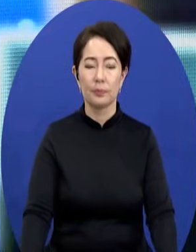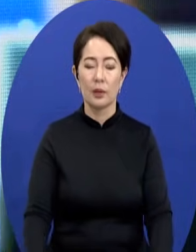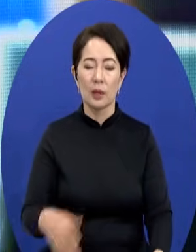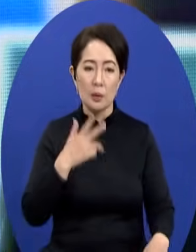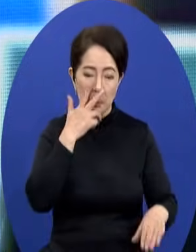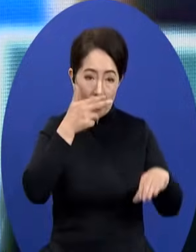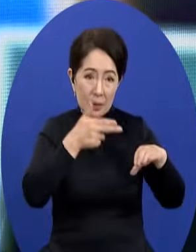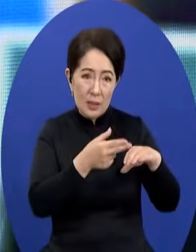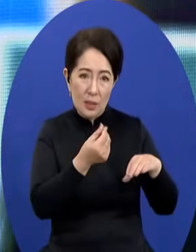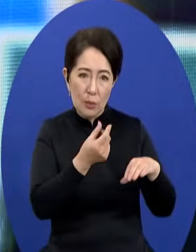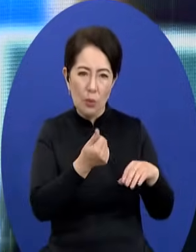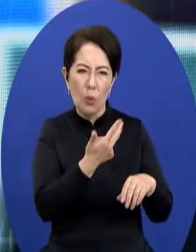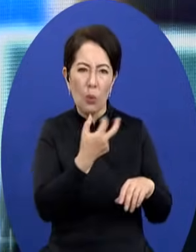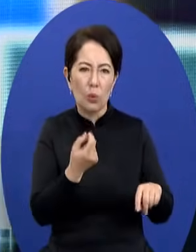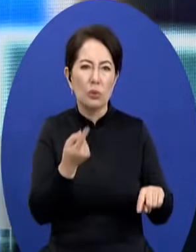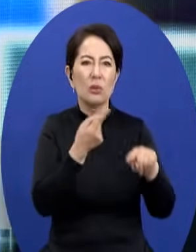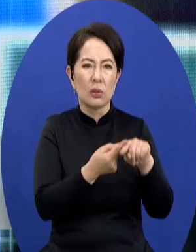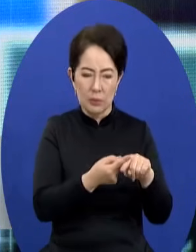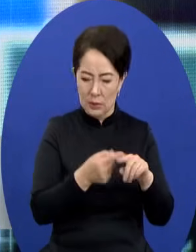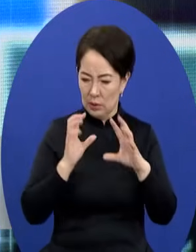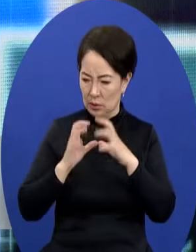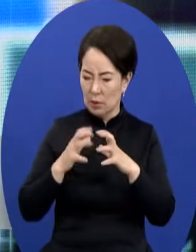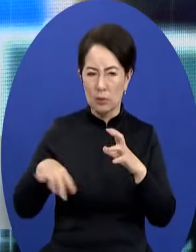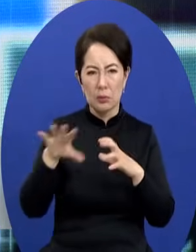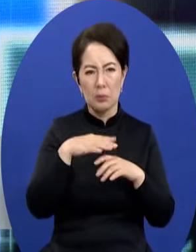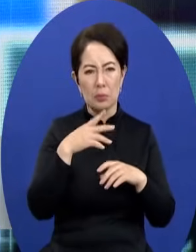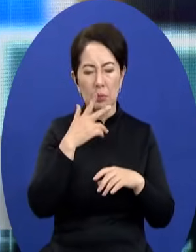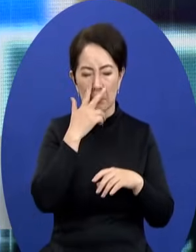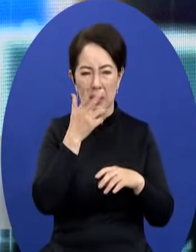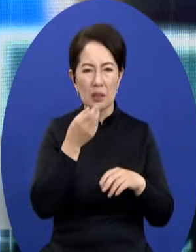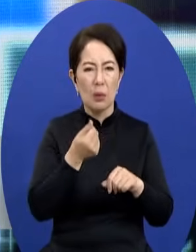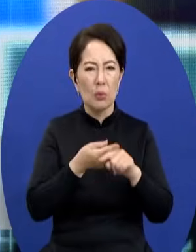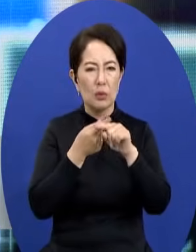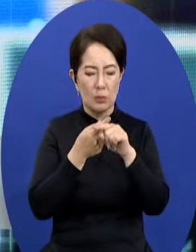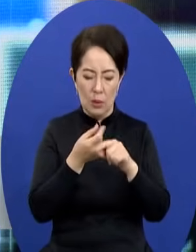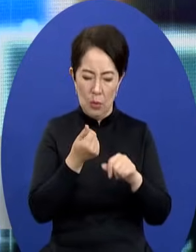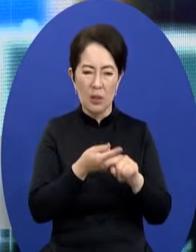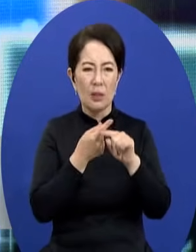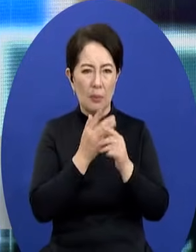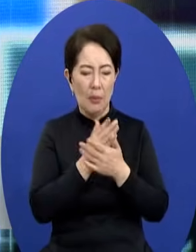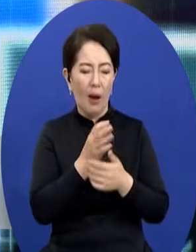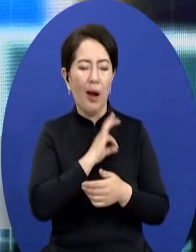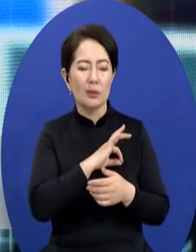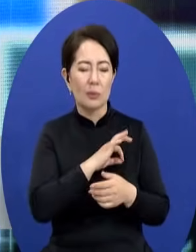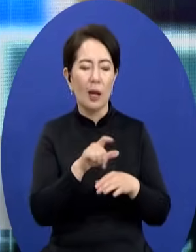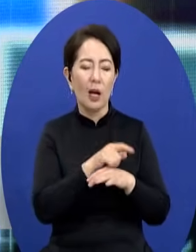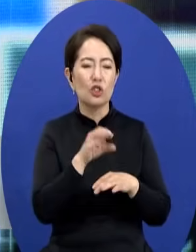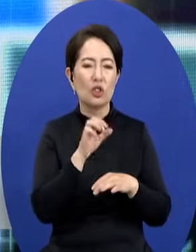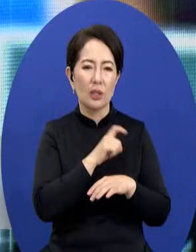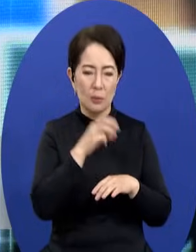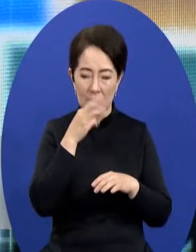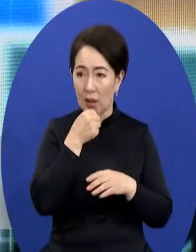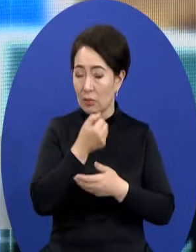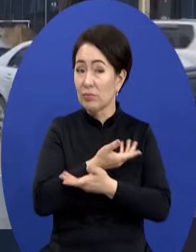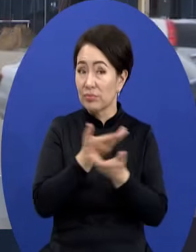Шатхууны үн 300 төгрөгөөр нэмэгдсэн. Дэлхийн зах зээлд түүхий нефтийн үн өсөж байгаа нь ийхүү үн өсөхөд нөлөөлсөн гэдгийг ашигтмалтмал газрын тосны газраас өнөөдөр